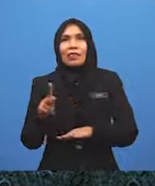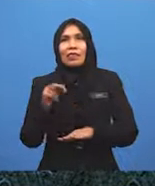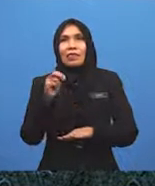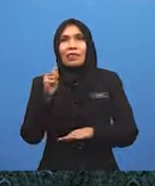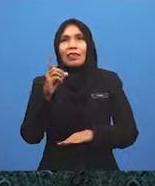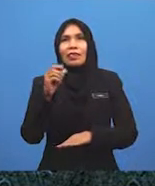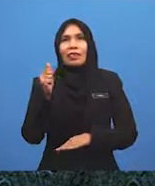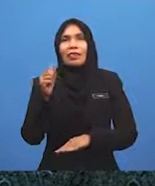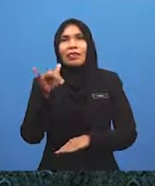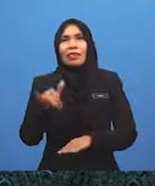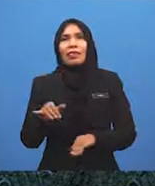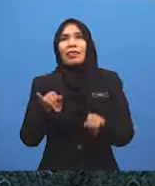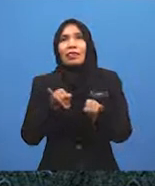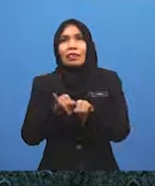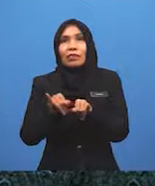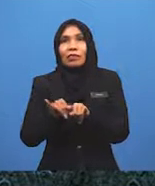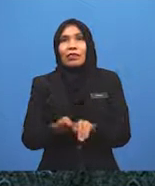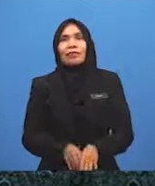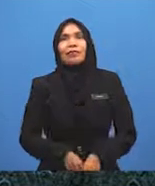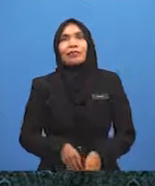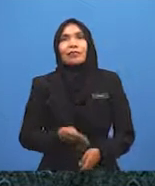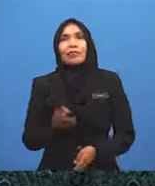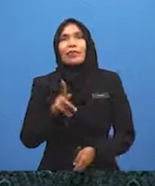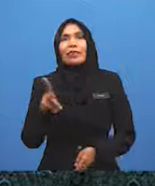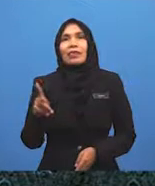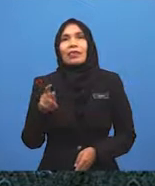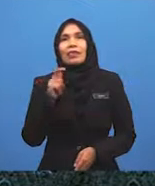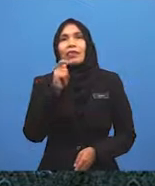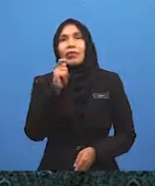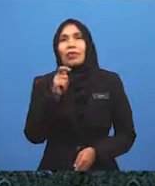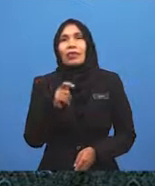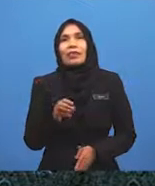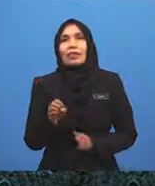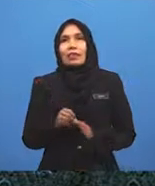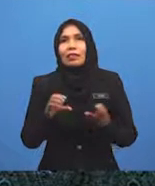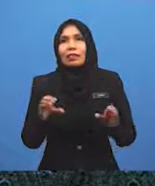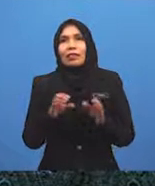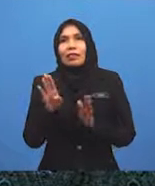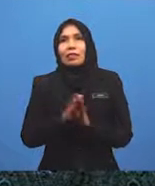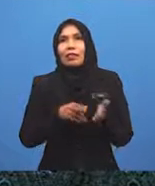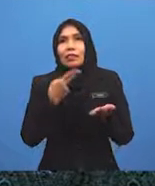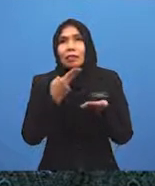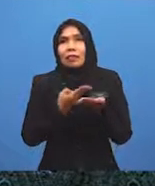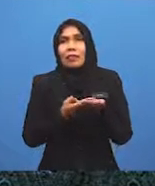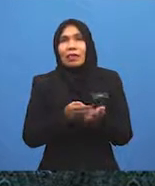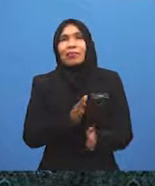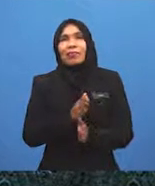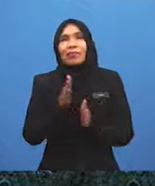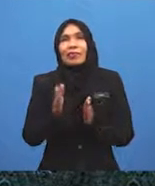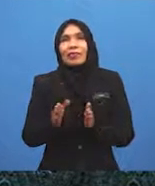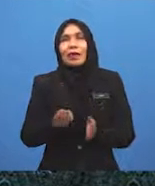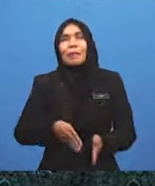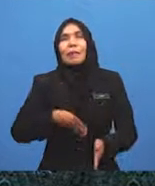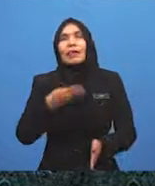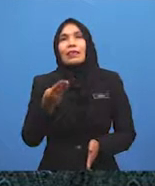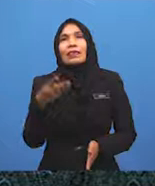gunakanlah nada yang sesuai, berikan teguran secara berhemah,